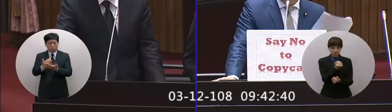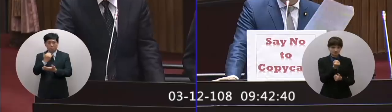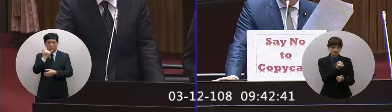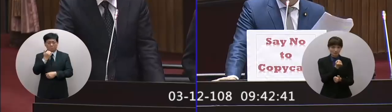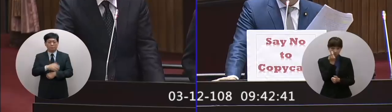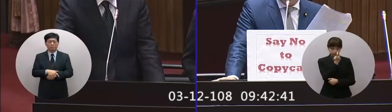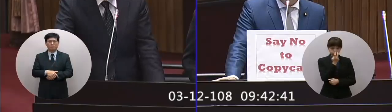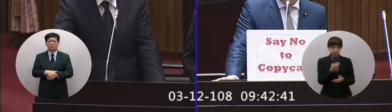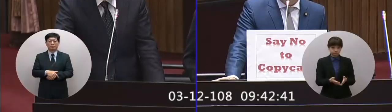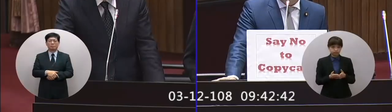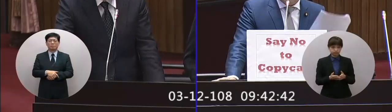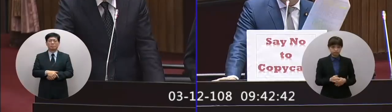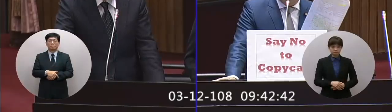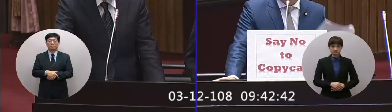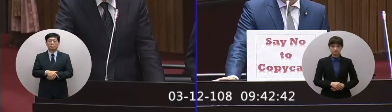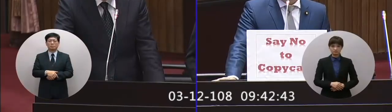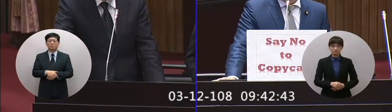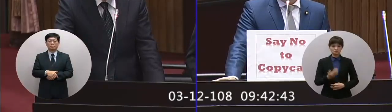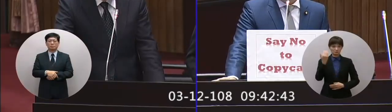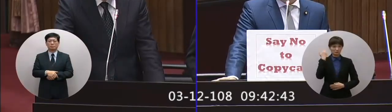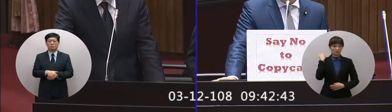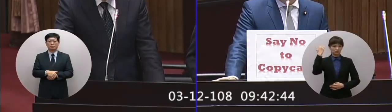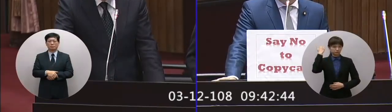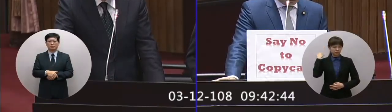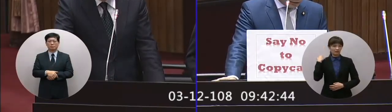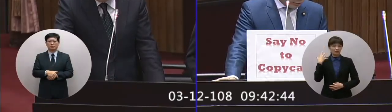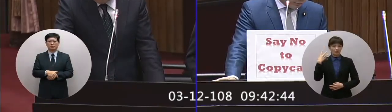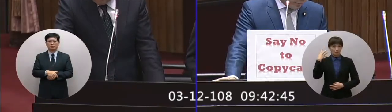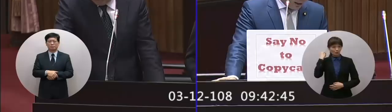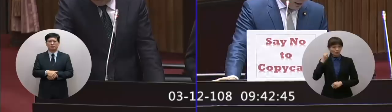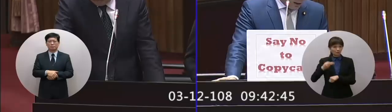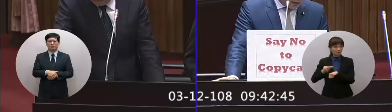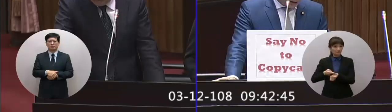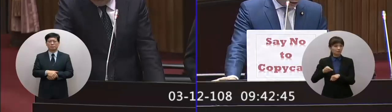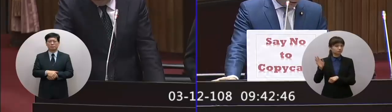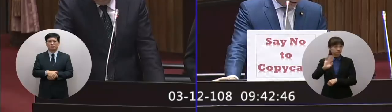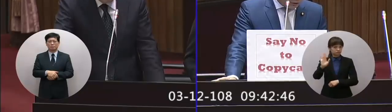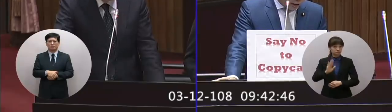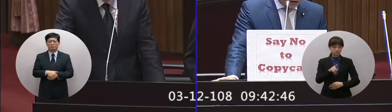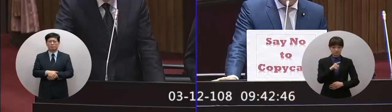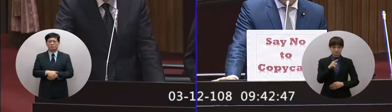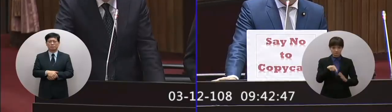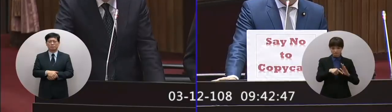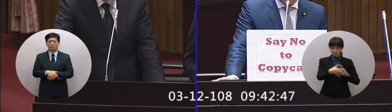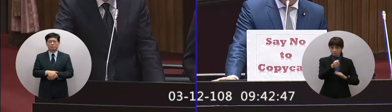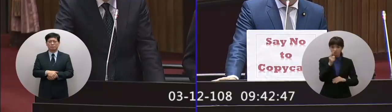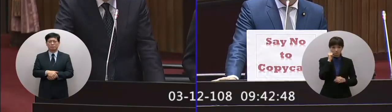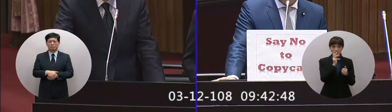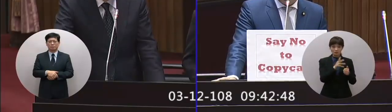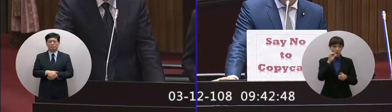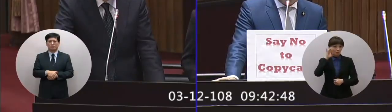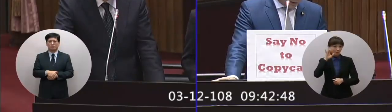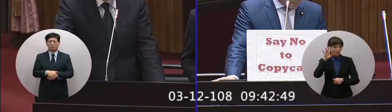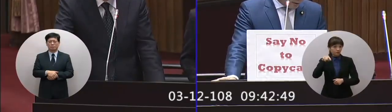关，不要用在过去前几代就在用的技术。院长，你同不同意创新是台湾的关